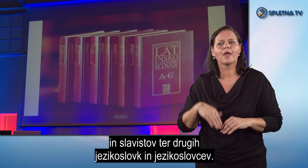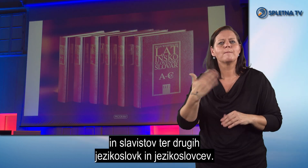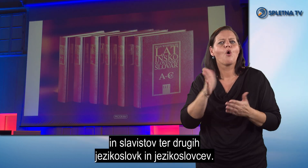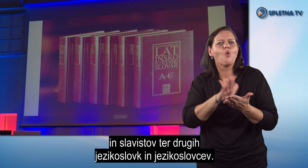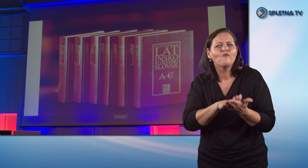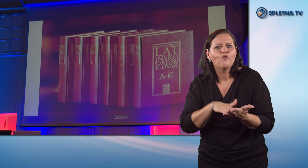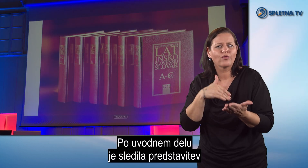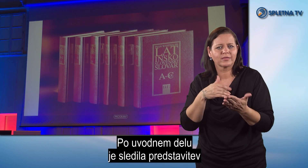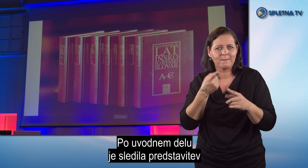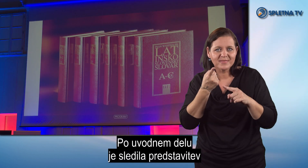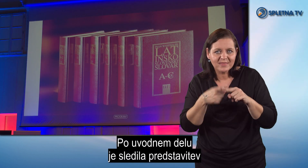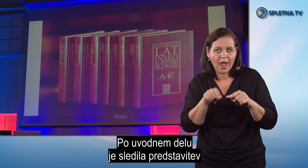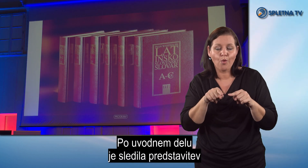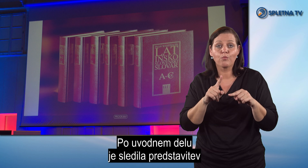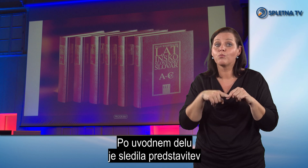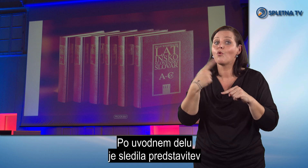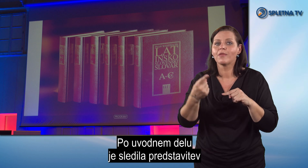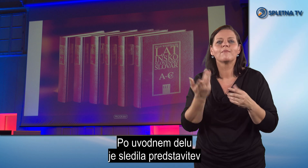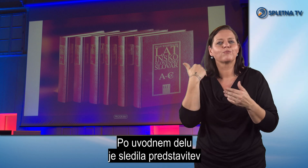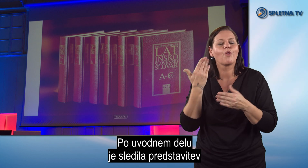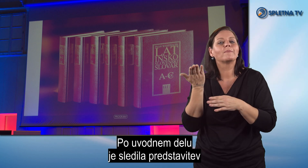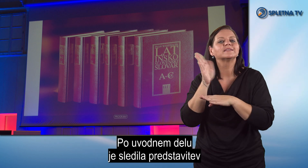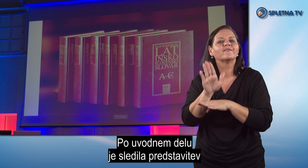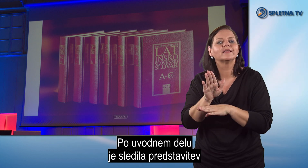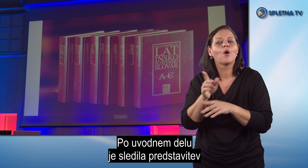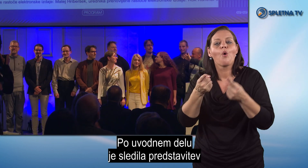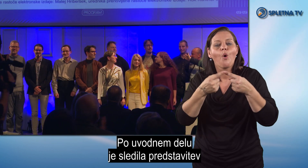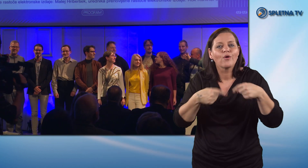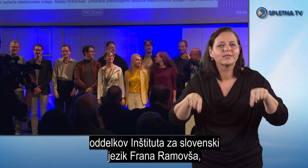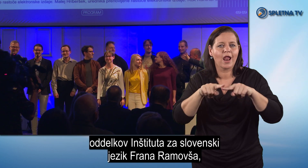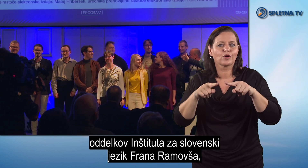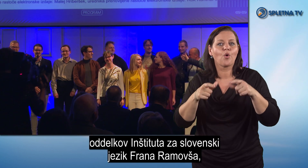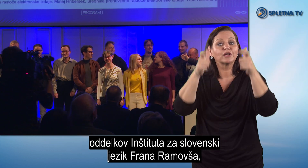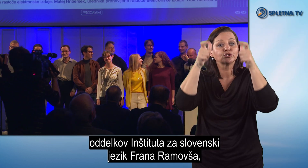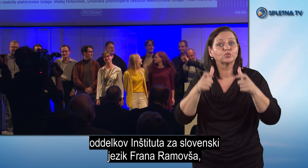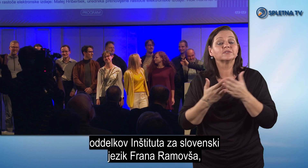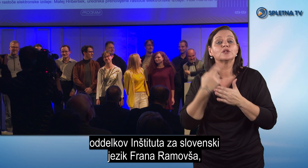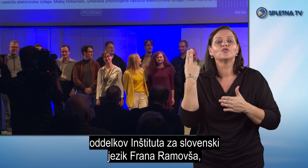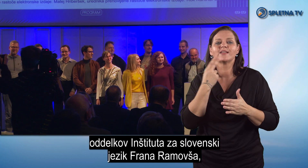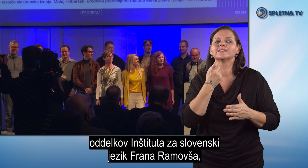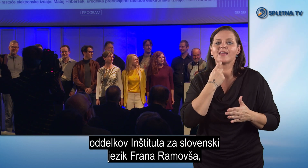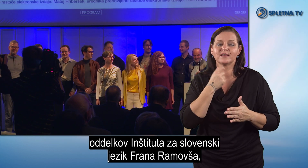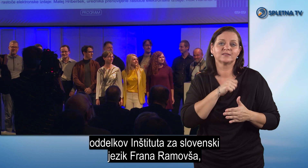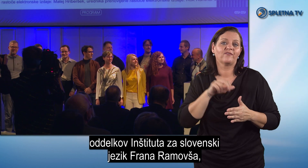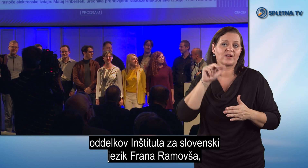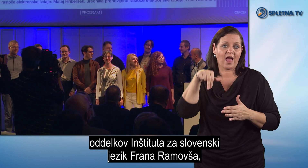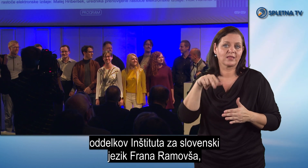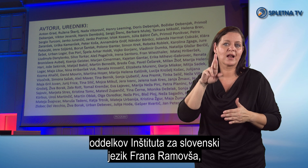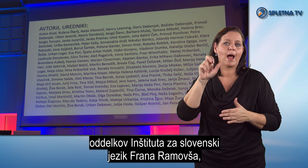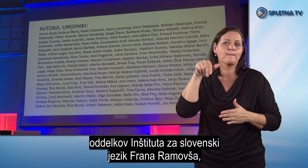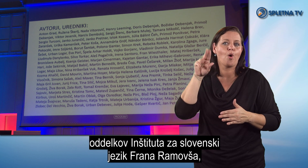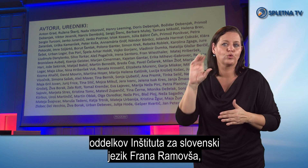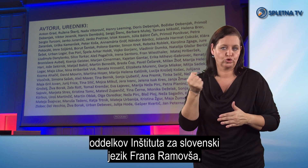in jezikov. Po uvodnem delu je sledila predstavitev oddelkov Inštituta za slovenski jezik Frana Ramovša,